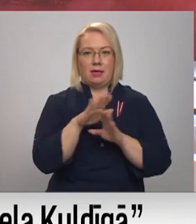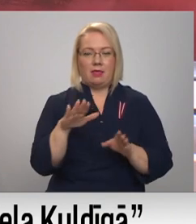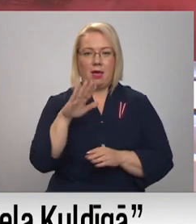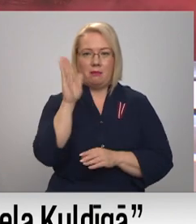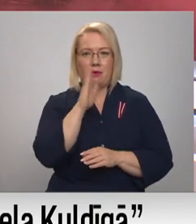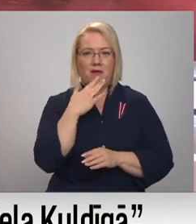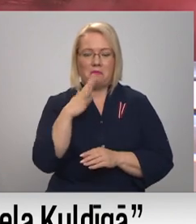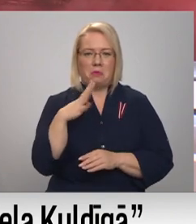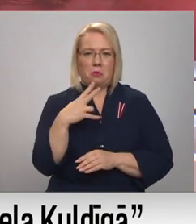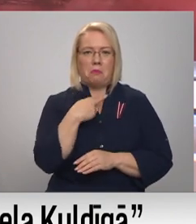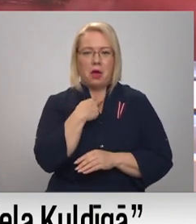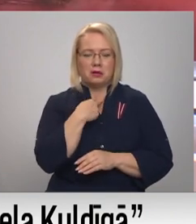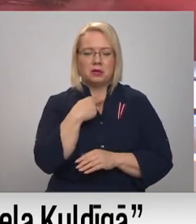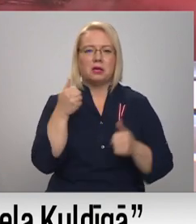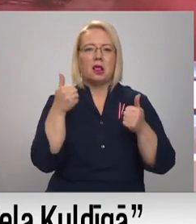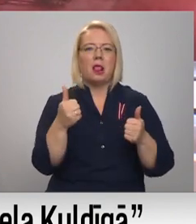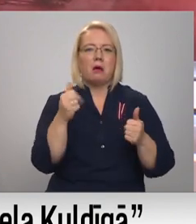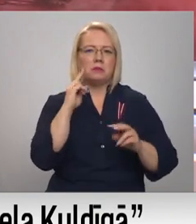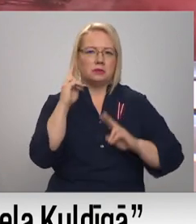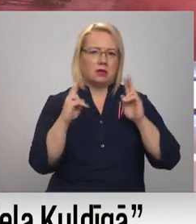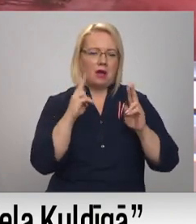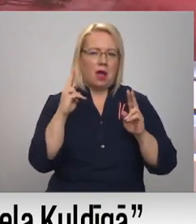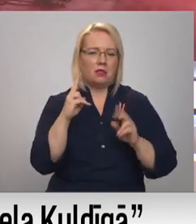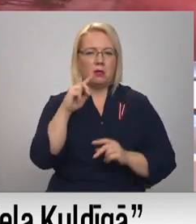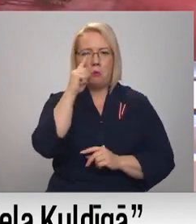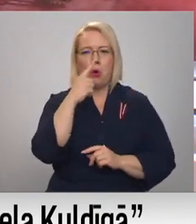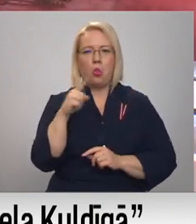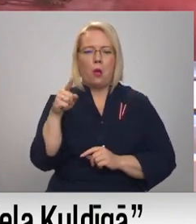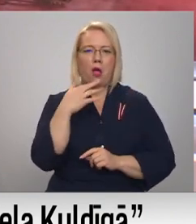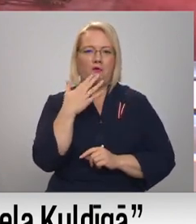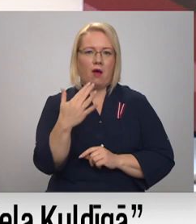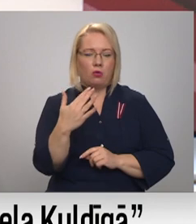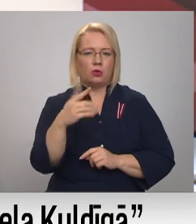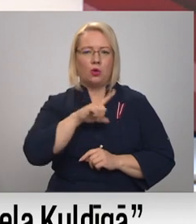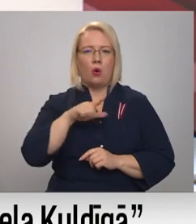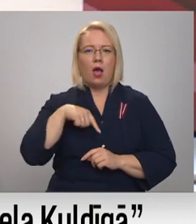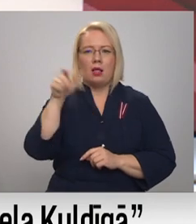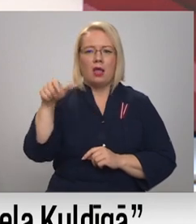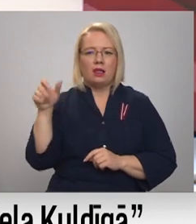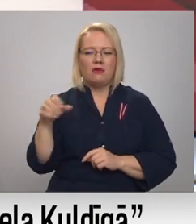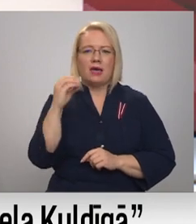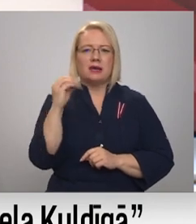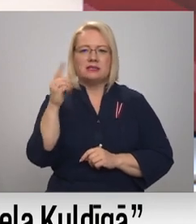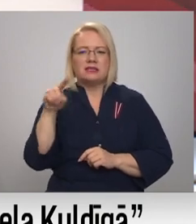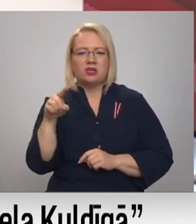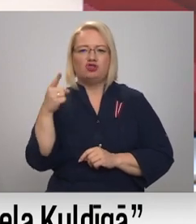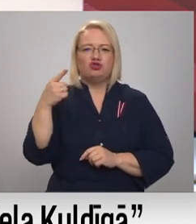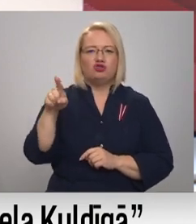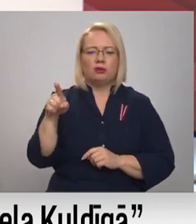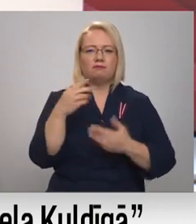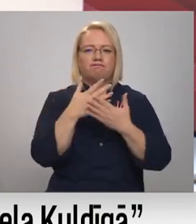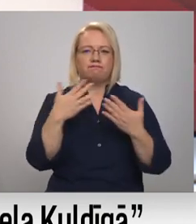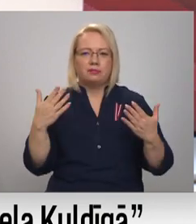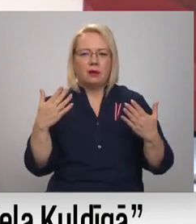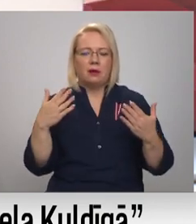biju patīkami pārsteigts, ko labi skan portugaļu valodā tas, jo latviešiem beigās visur es visādi līdzskaņi, un